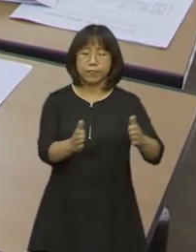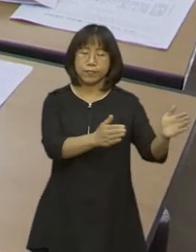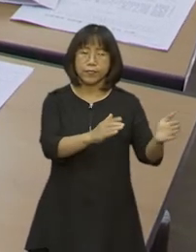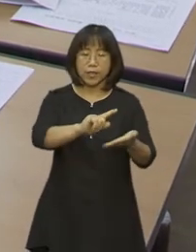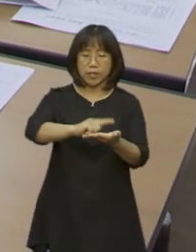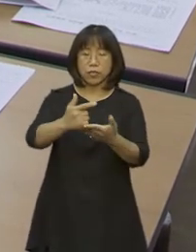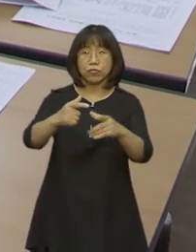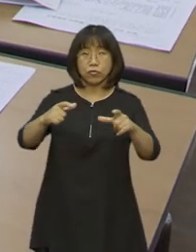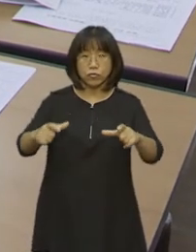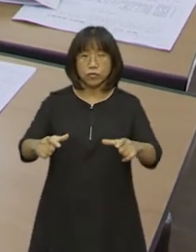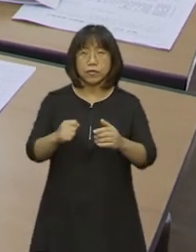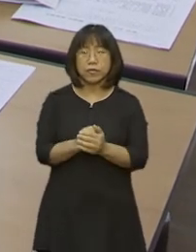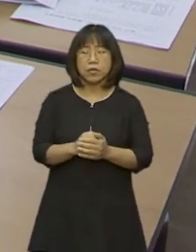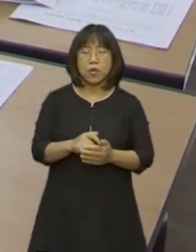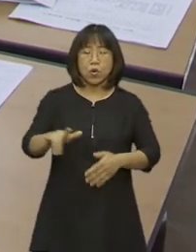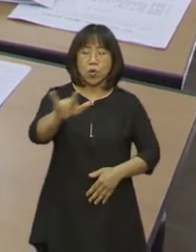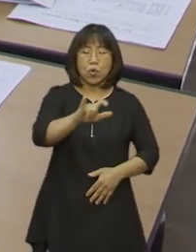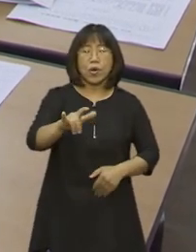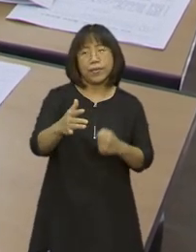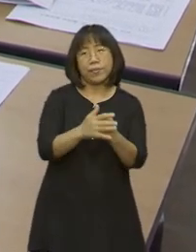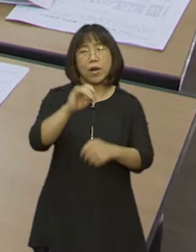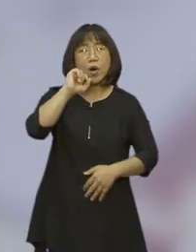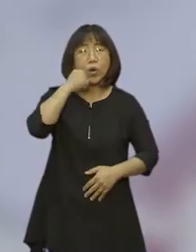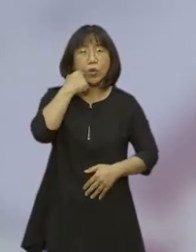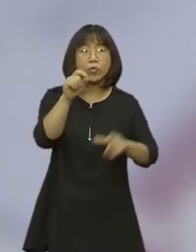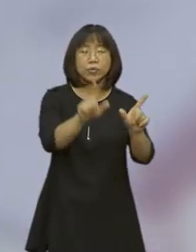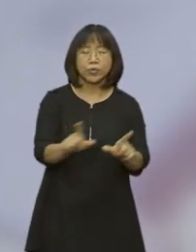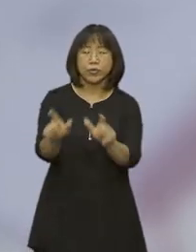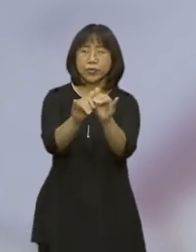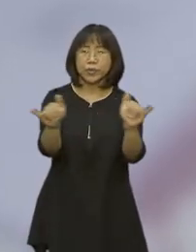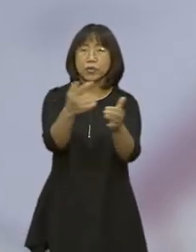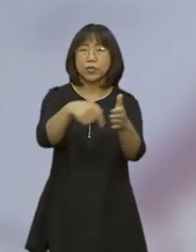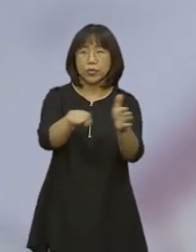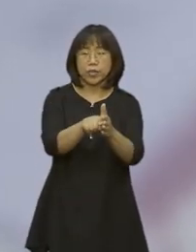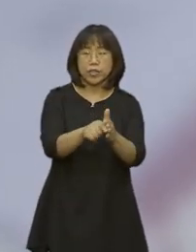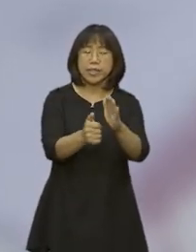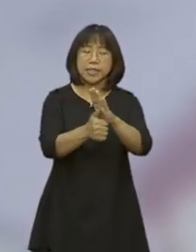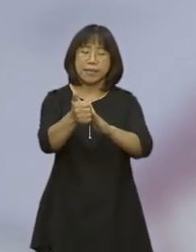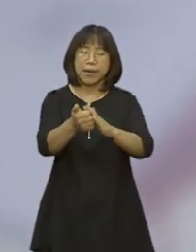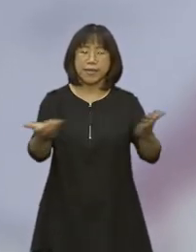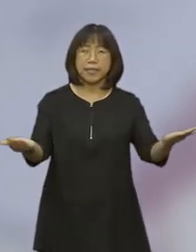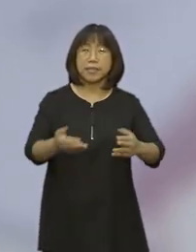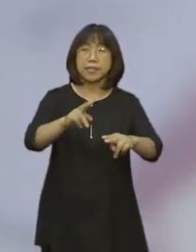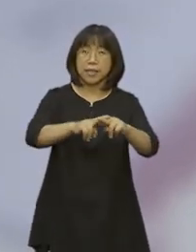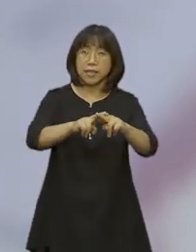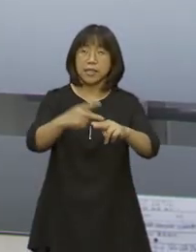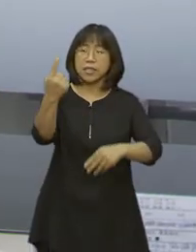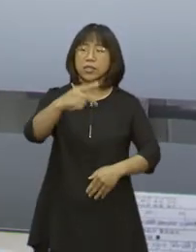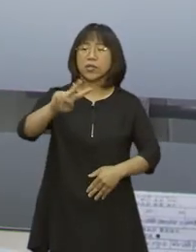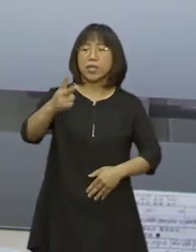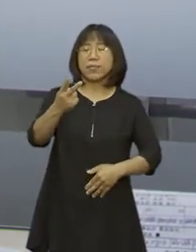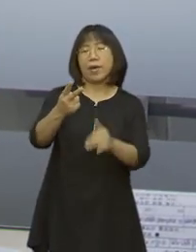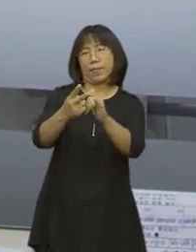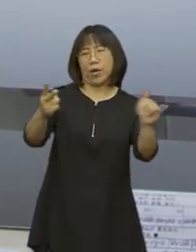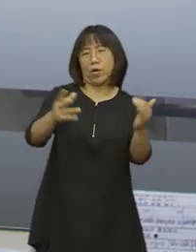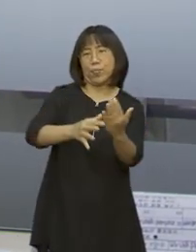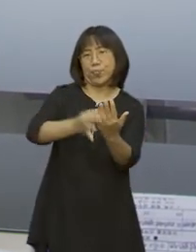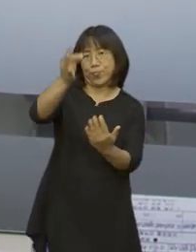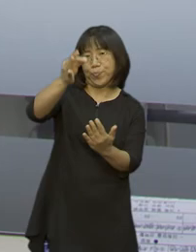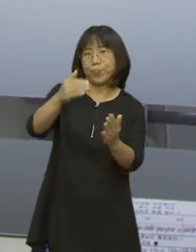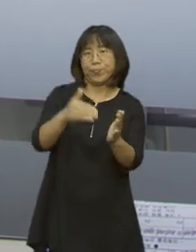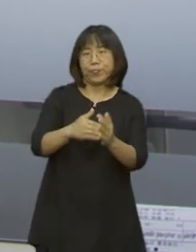됩니다. 한편 강서구는 코로나19로 어려움을 겪고 있는 구민들을 위해 희망 일자리 사업으로